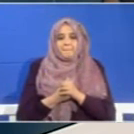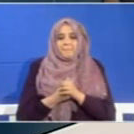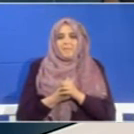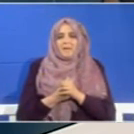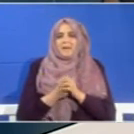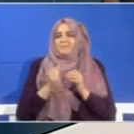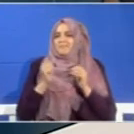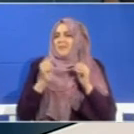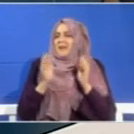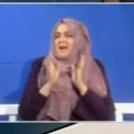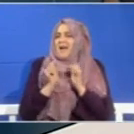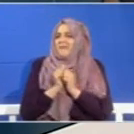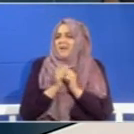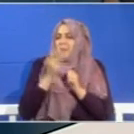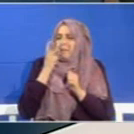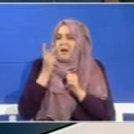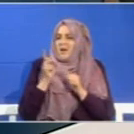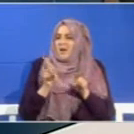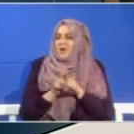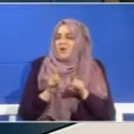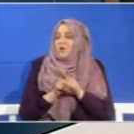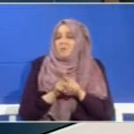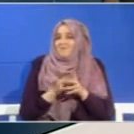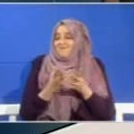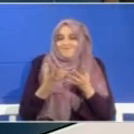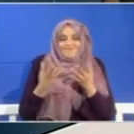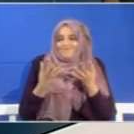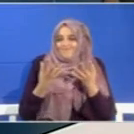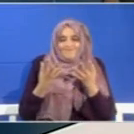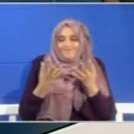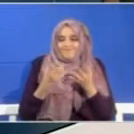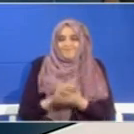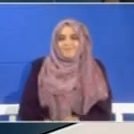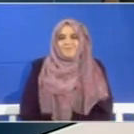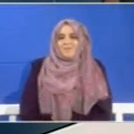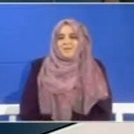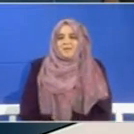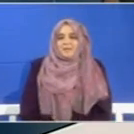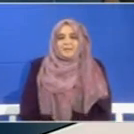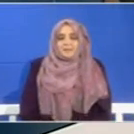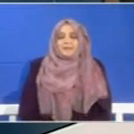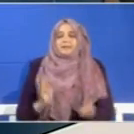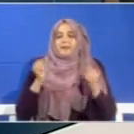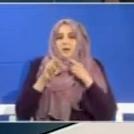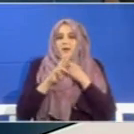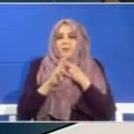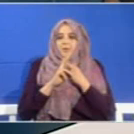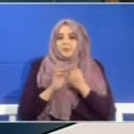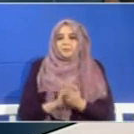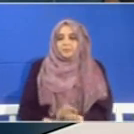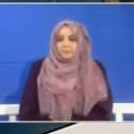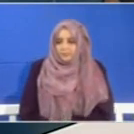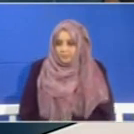واحد المعاملة يعني ما نقدرش نوصفها يعني. الله يجيب الخير. تسمع الإجابة بعد قليل. يعني